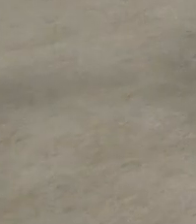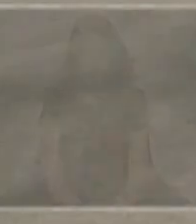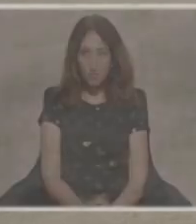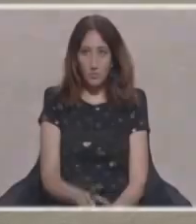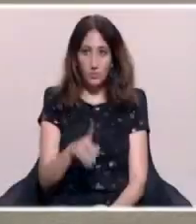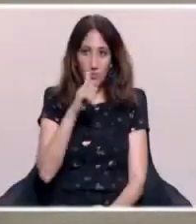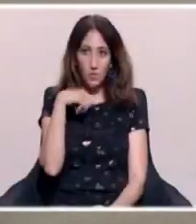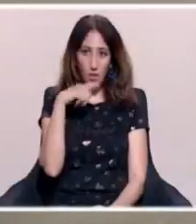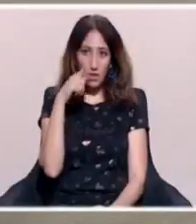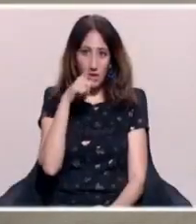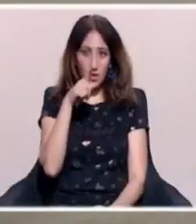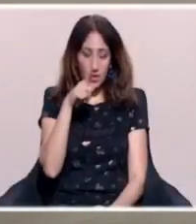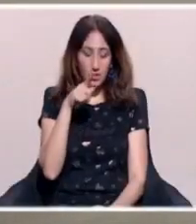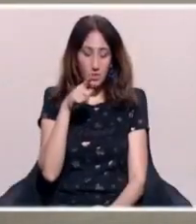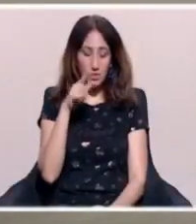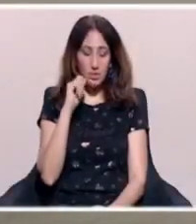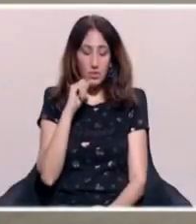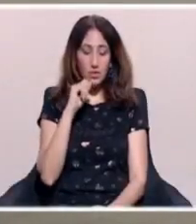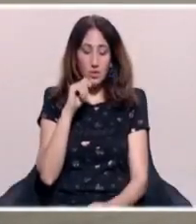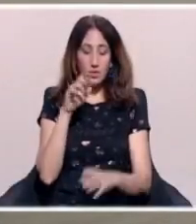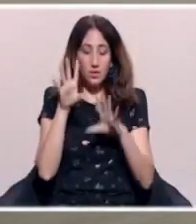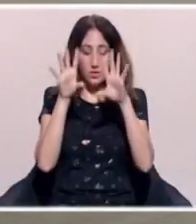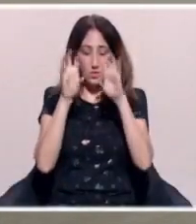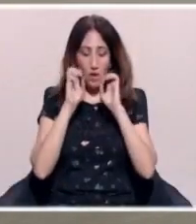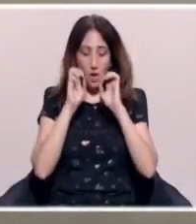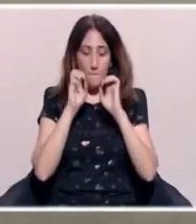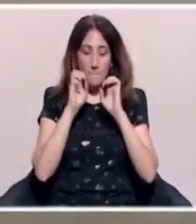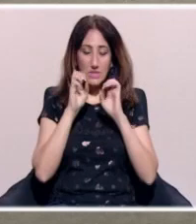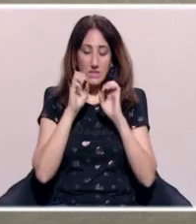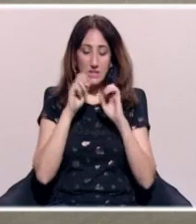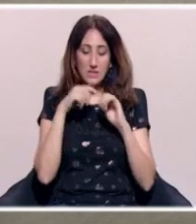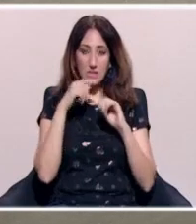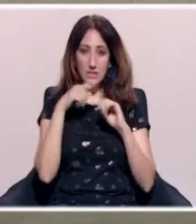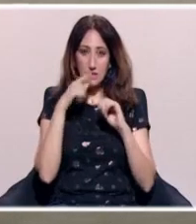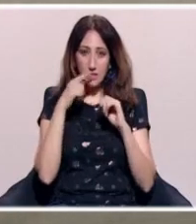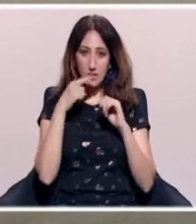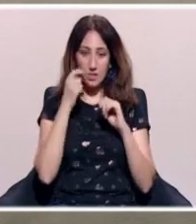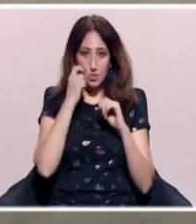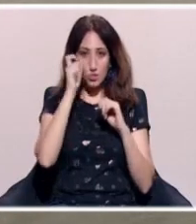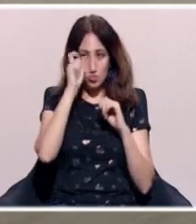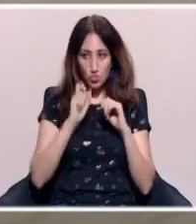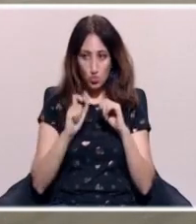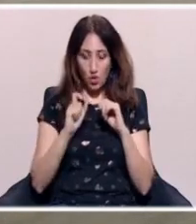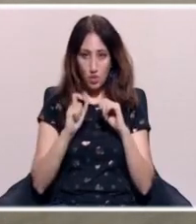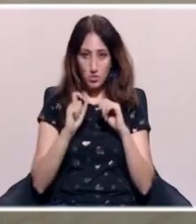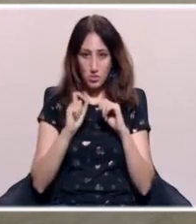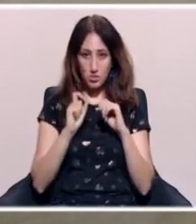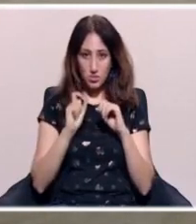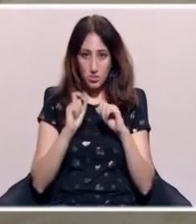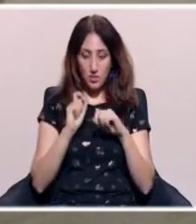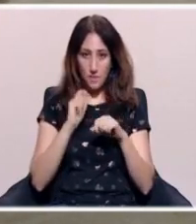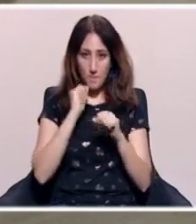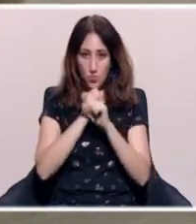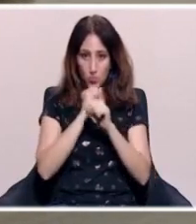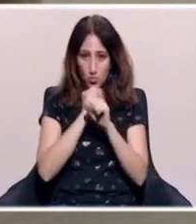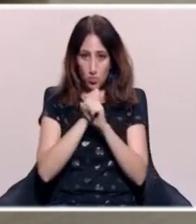حضرتك من النوع اللي ممكن يتقمص لدرجة ان هو ما يعرفش ينفصل عن الشخصية طول فترة أدائه ليها،